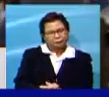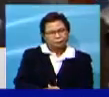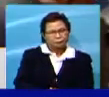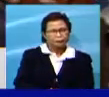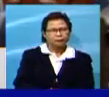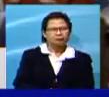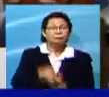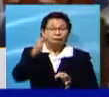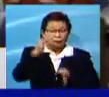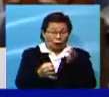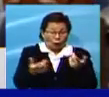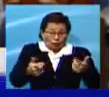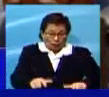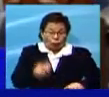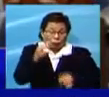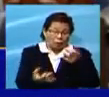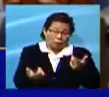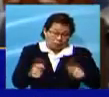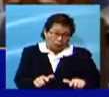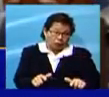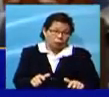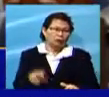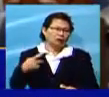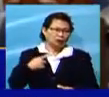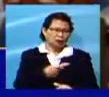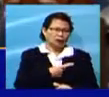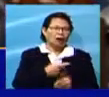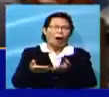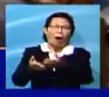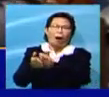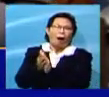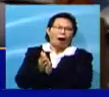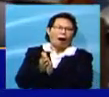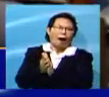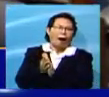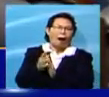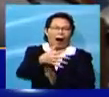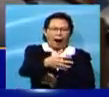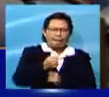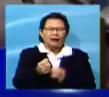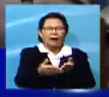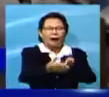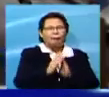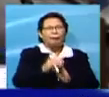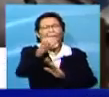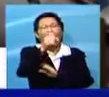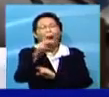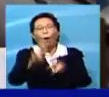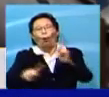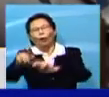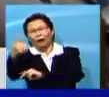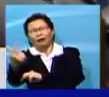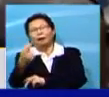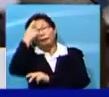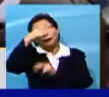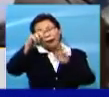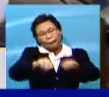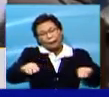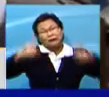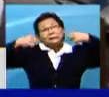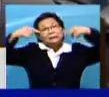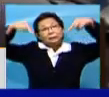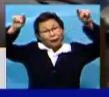Kalau ini berlaku, kita menuntut hak orang lain. Jadi bagi pelajar-pelajar